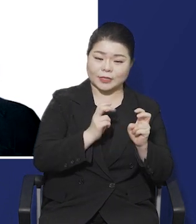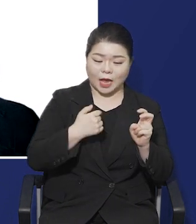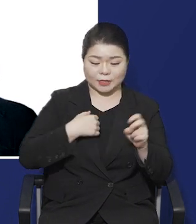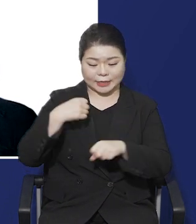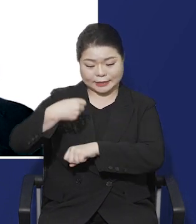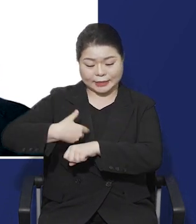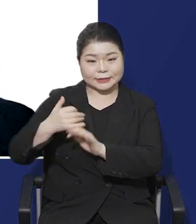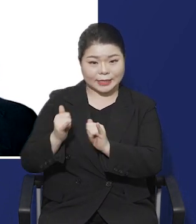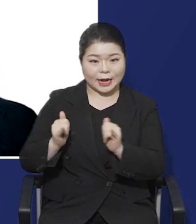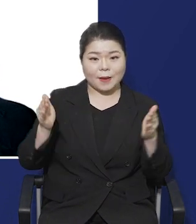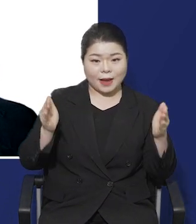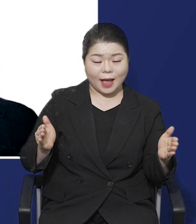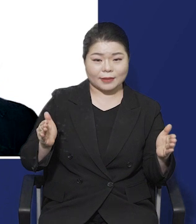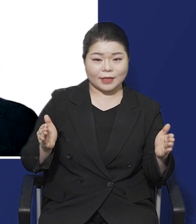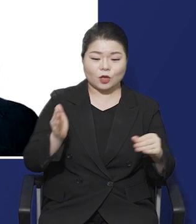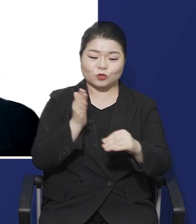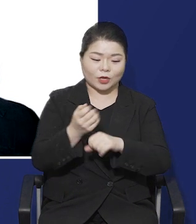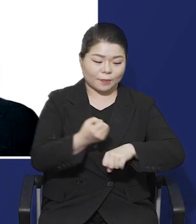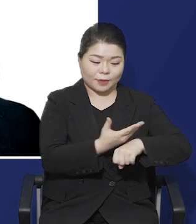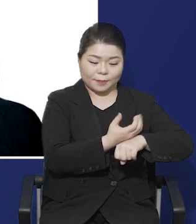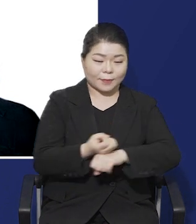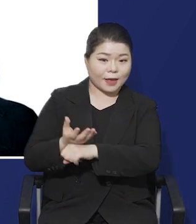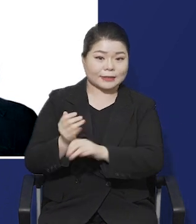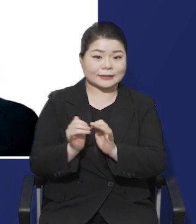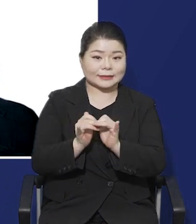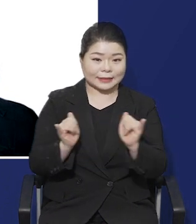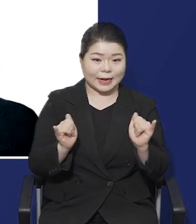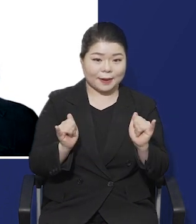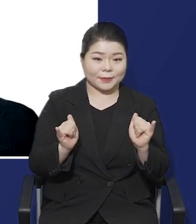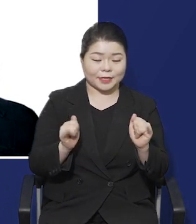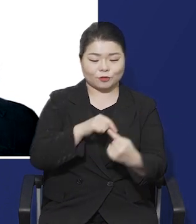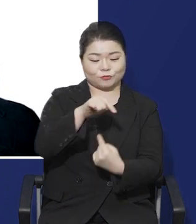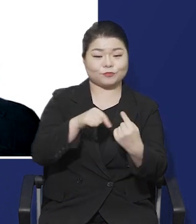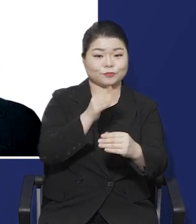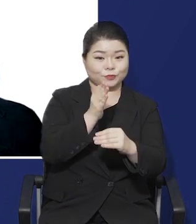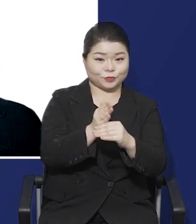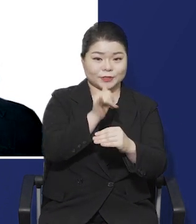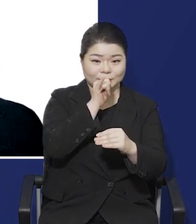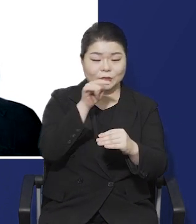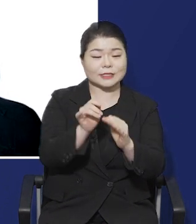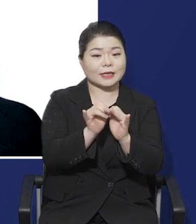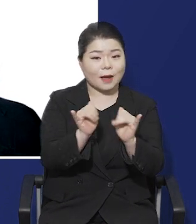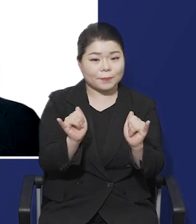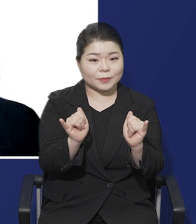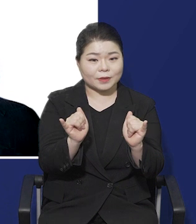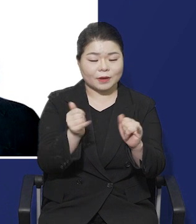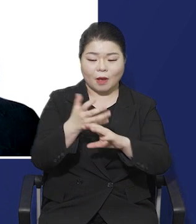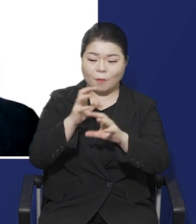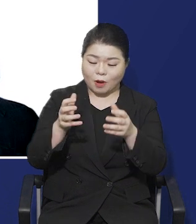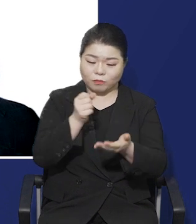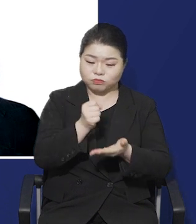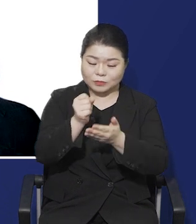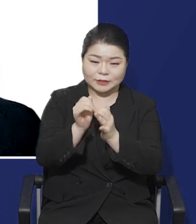이런 중개무역을 하는 역할을 하는 사람들이 그런 에이전트를 운영하고 있으면서 이 사람들이 해외